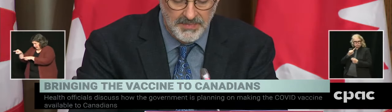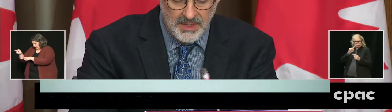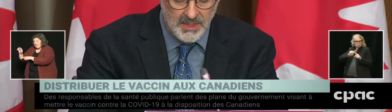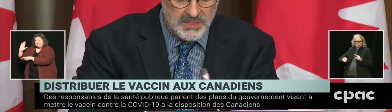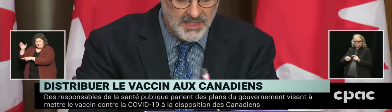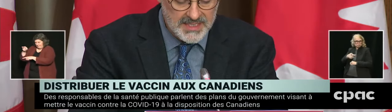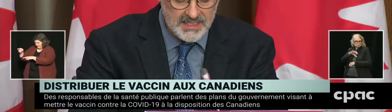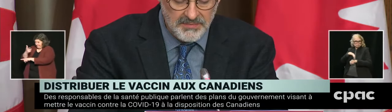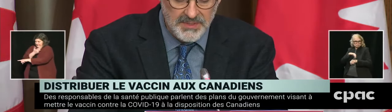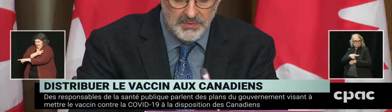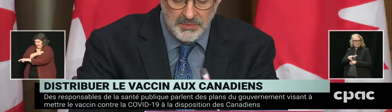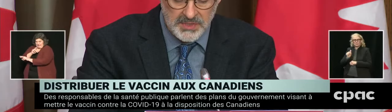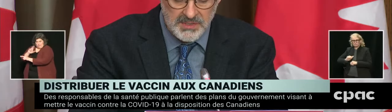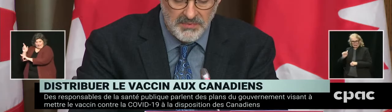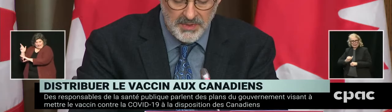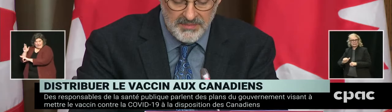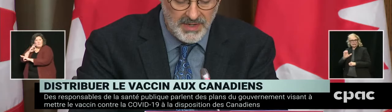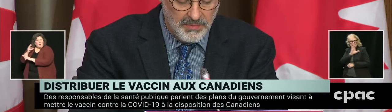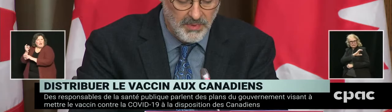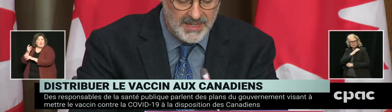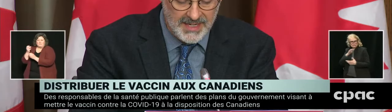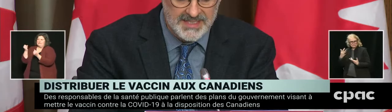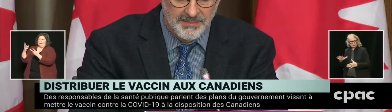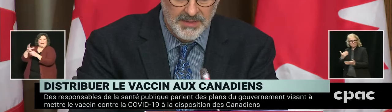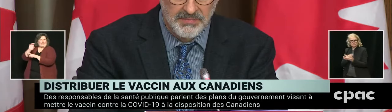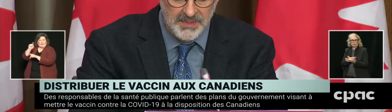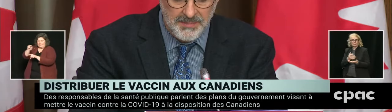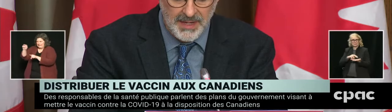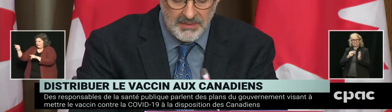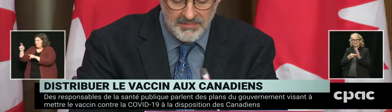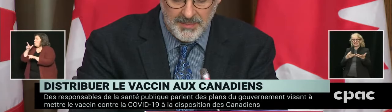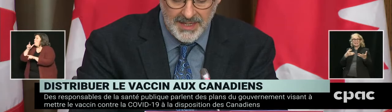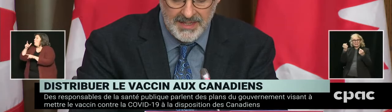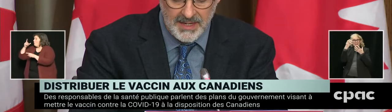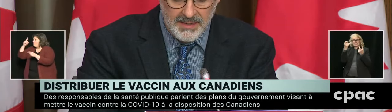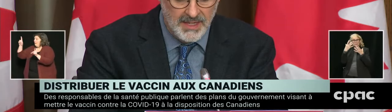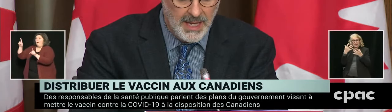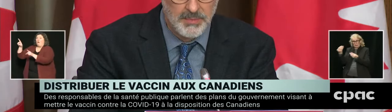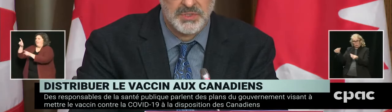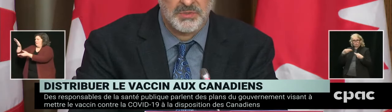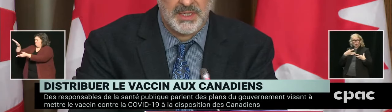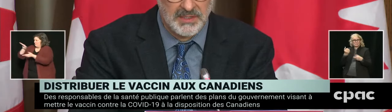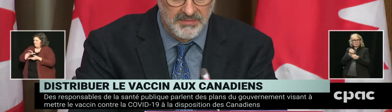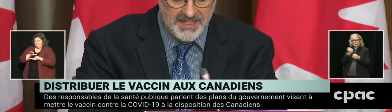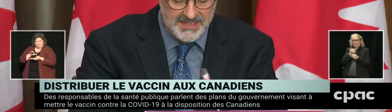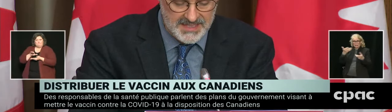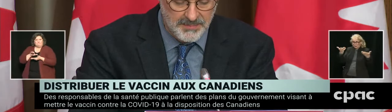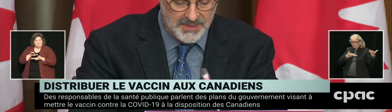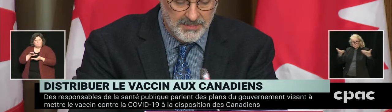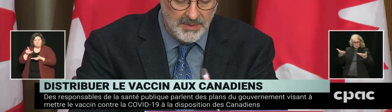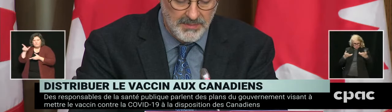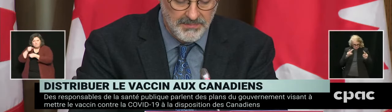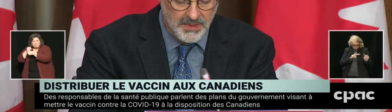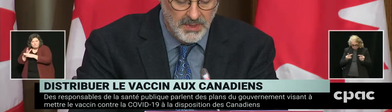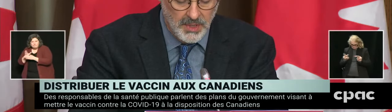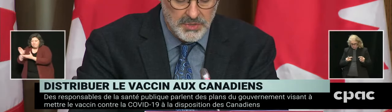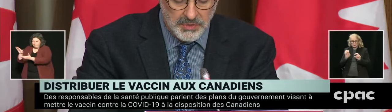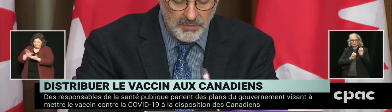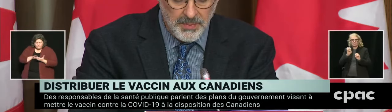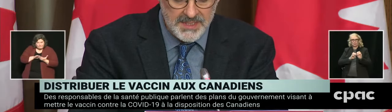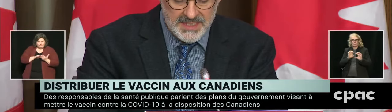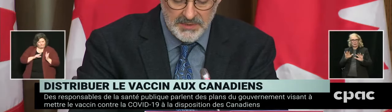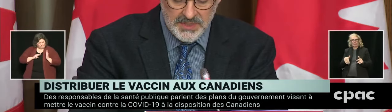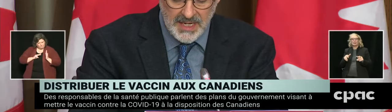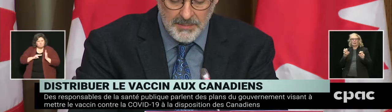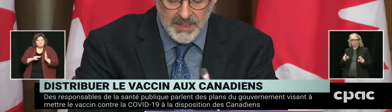cliniques. Cela signifie que nous recevons et évaluons les renseignements fournis par le fabricant à mesure qu'ils deviennent disponibles. Ce